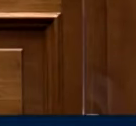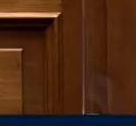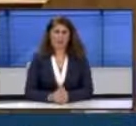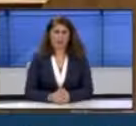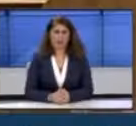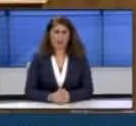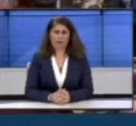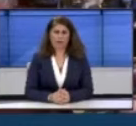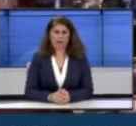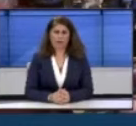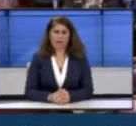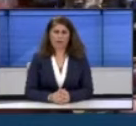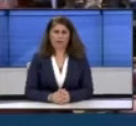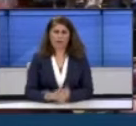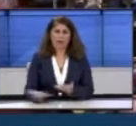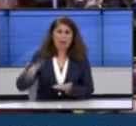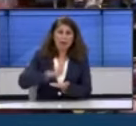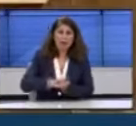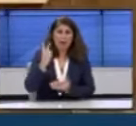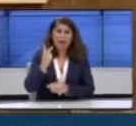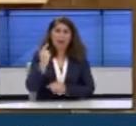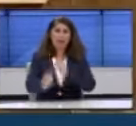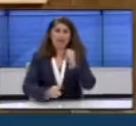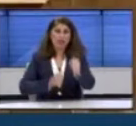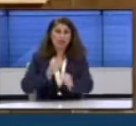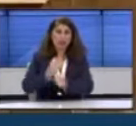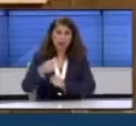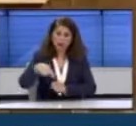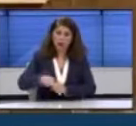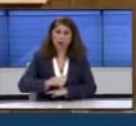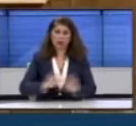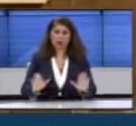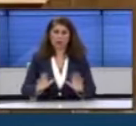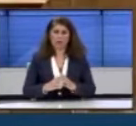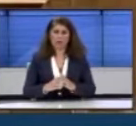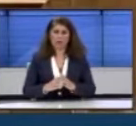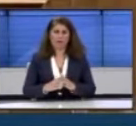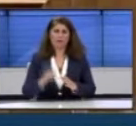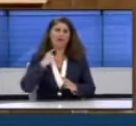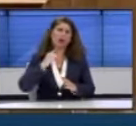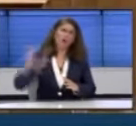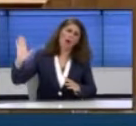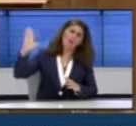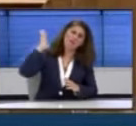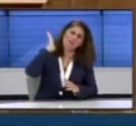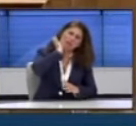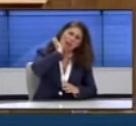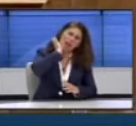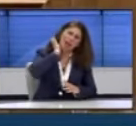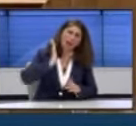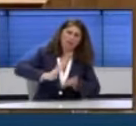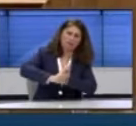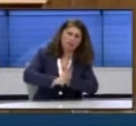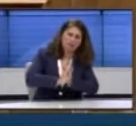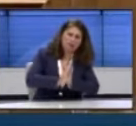κοινοβουλευτικών δυνάμεων. Πατάτε 2,5 χρόνια τώρα στο λαιμό της χώρας, στηριζόμενοι σε